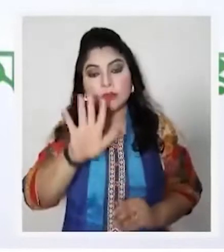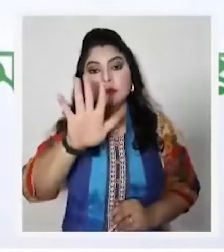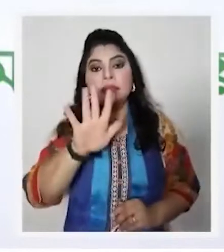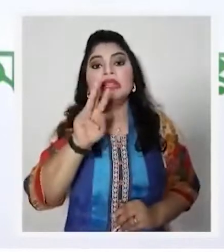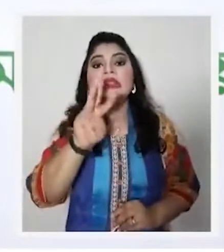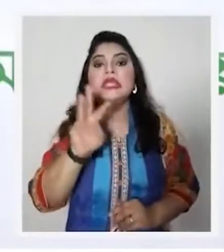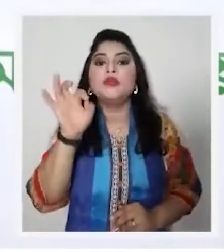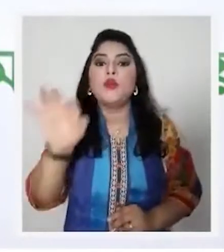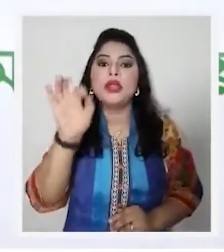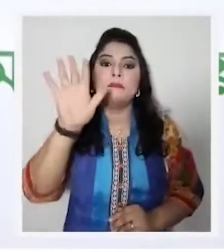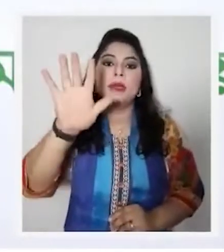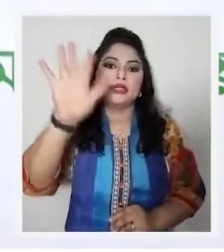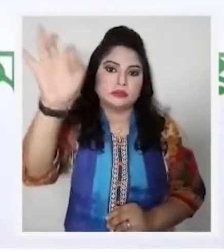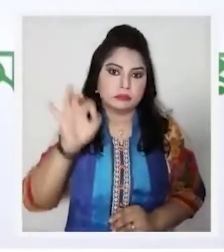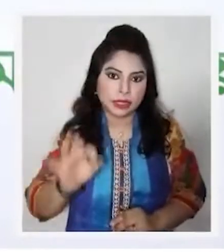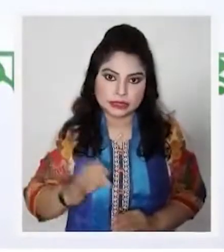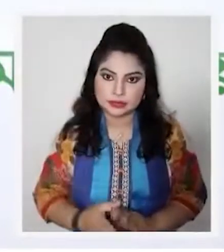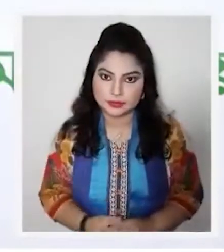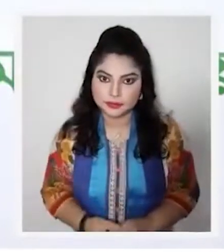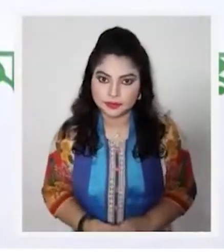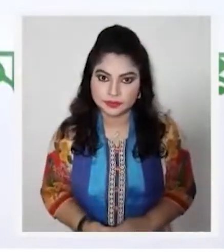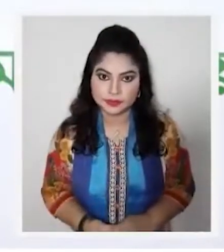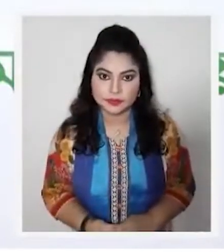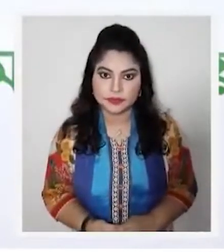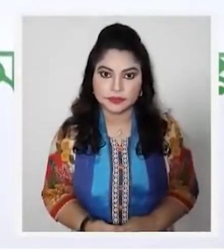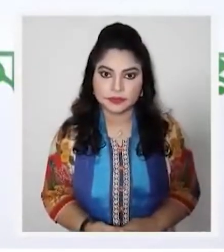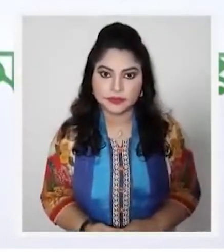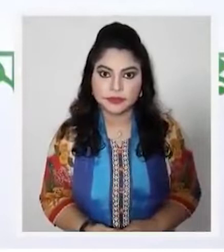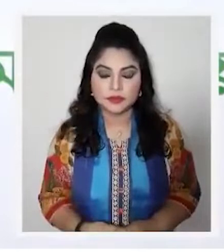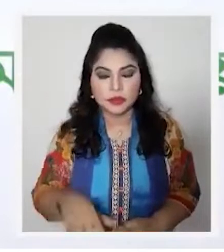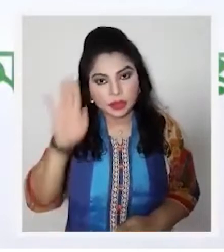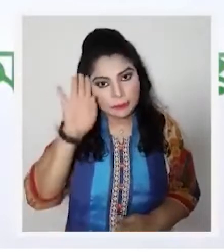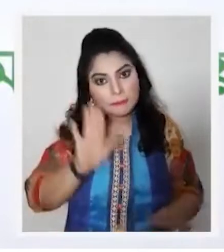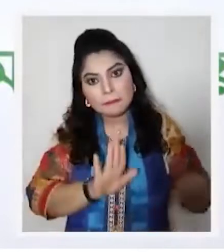1,139 জন। শনাক্ত বিবেচনায় মৃত্যুর হার 1.35%।